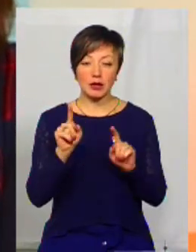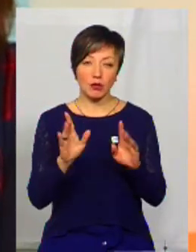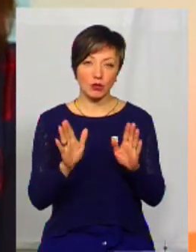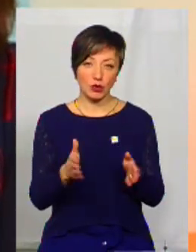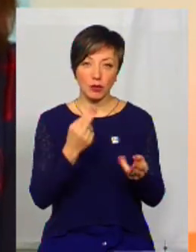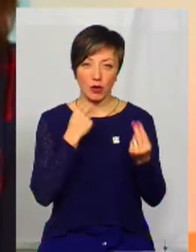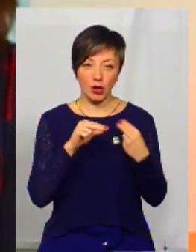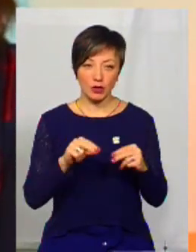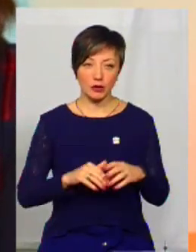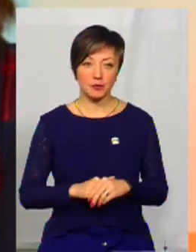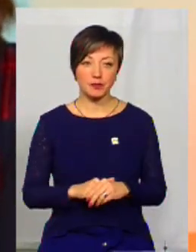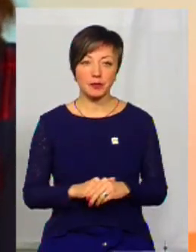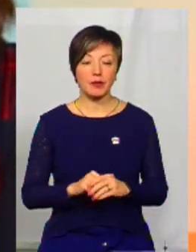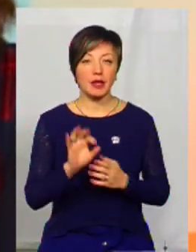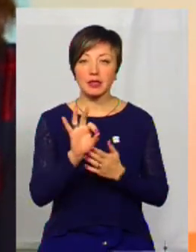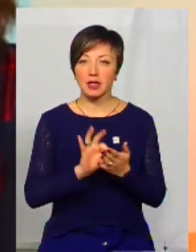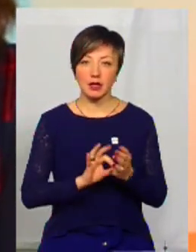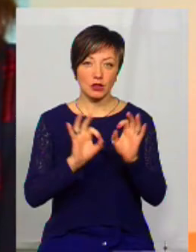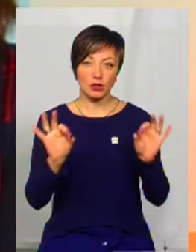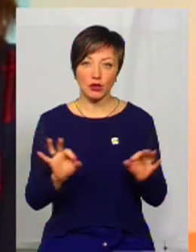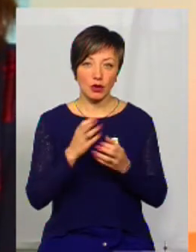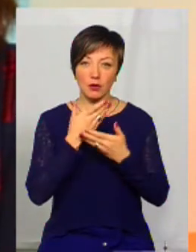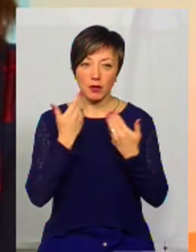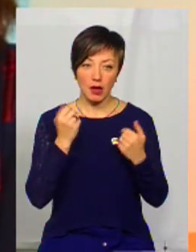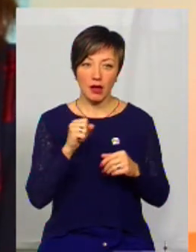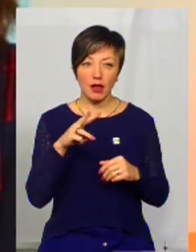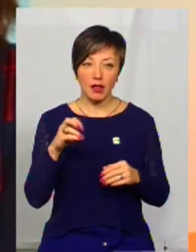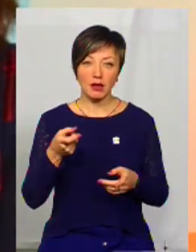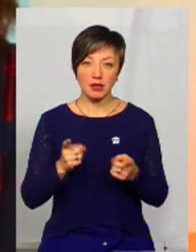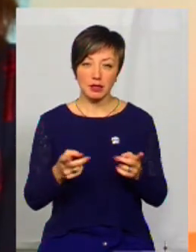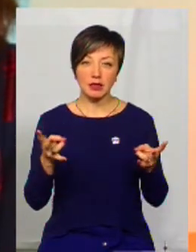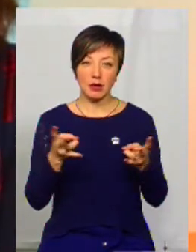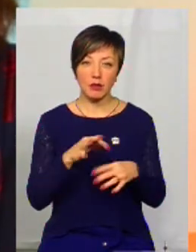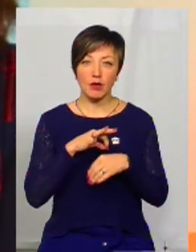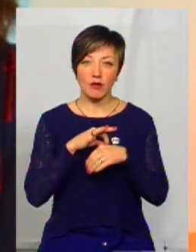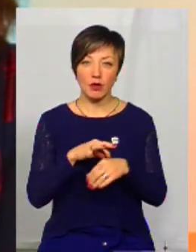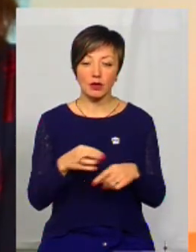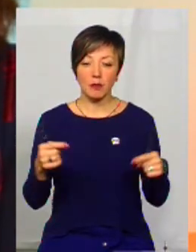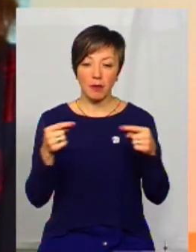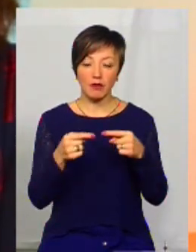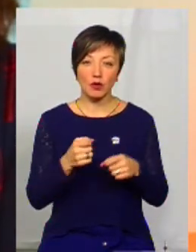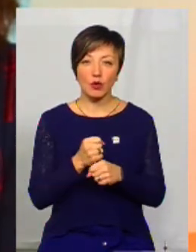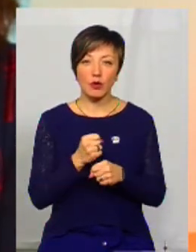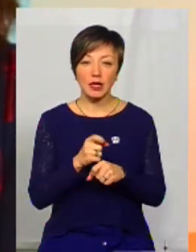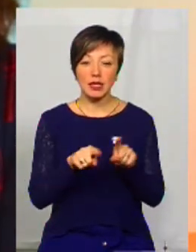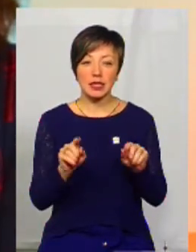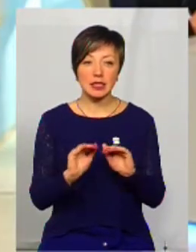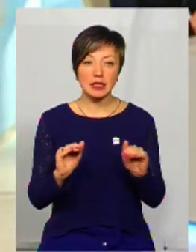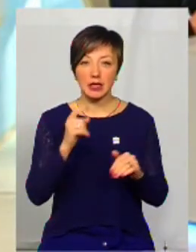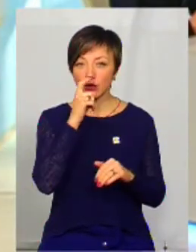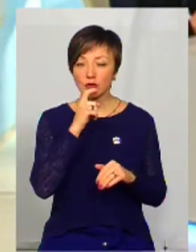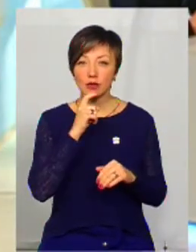там буде також покращення. Зразу нічого немає. Але дійсно треба проводити якусь певну роботу, бо інколи діти